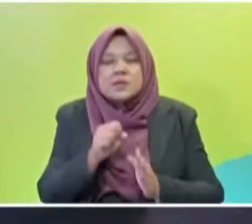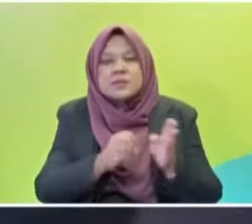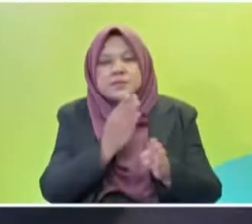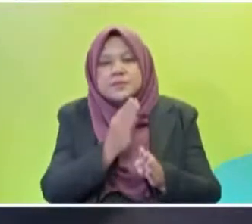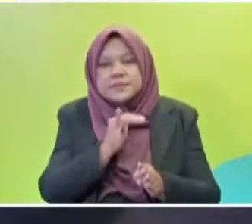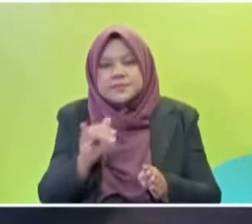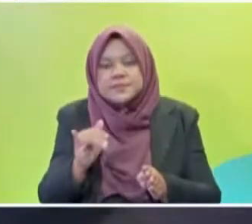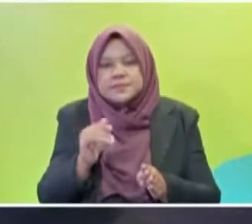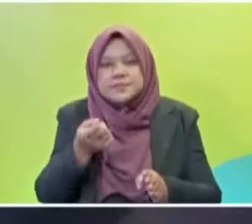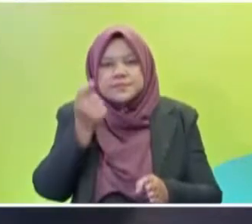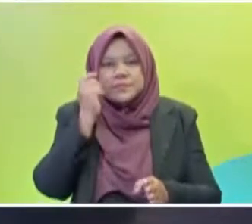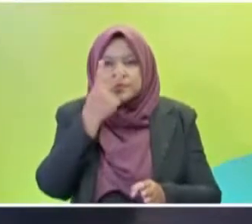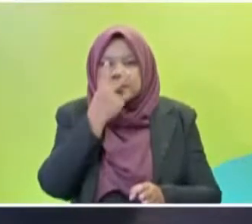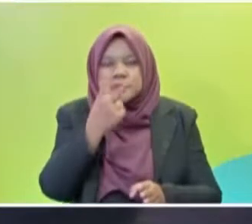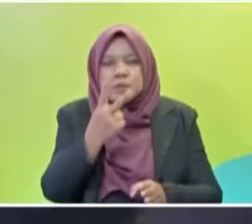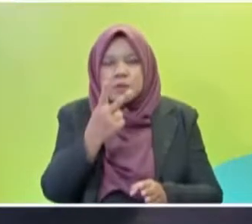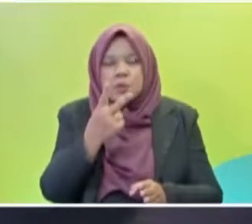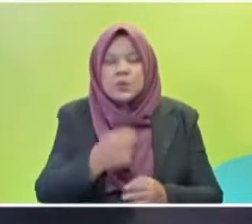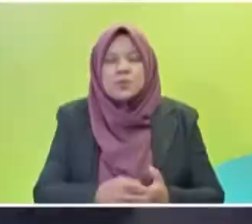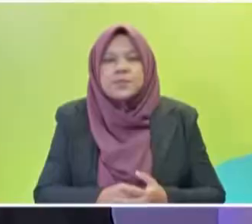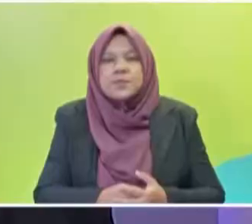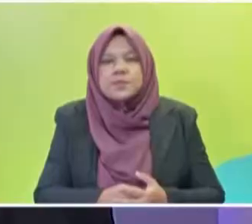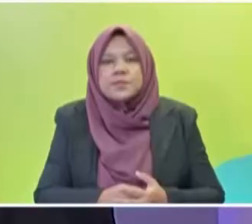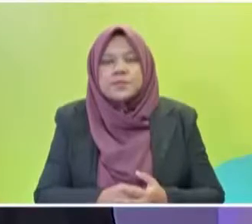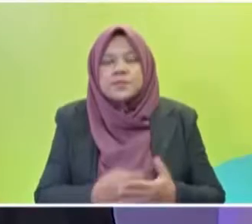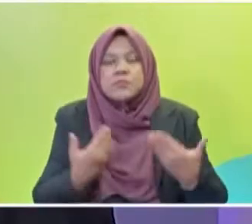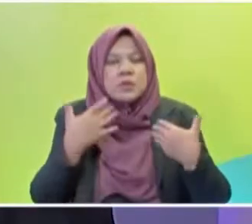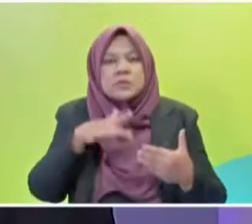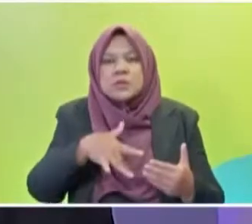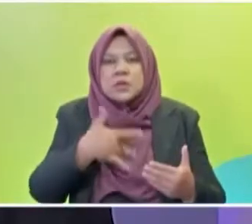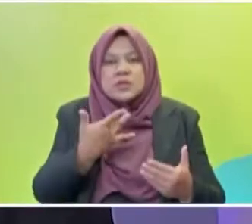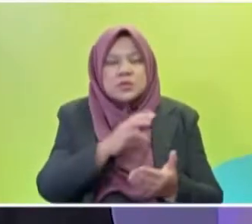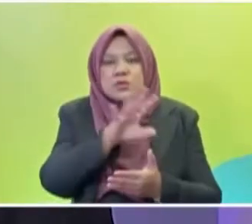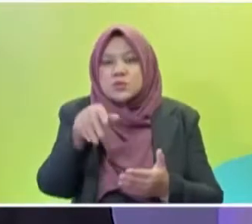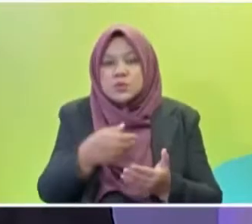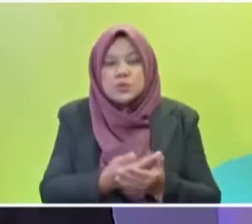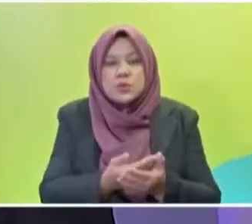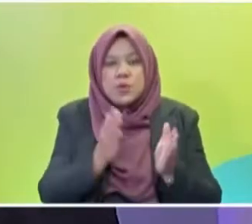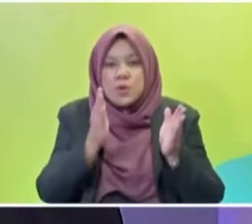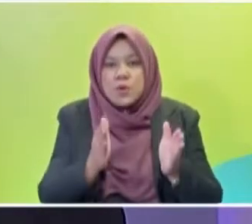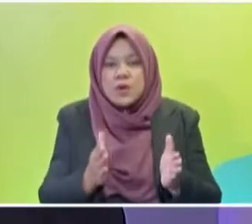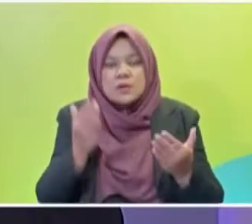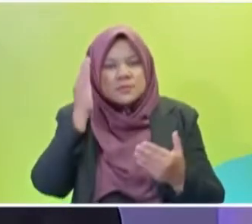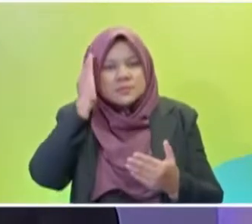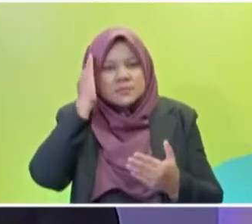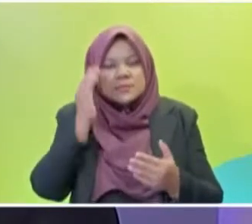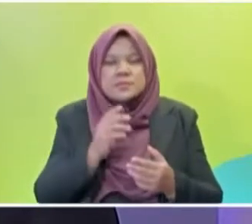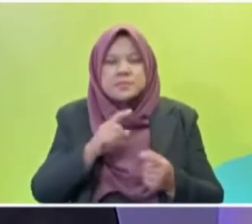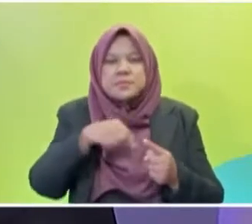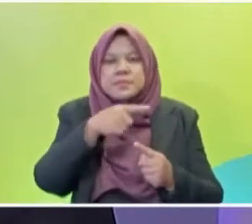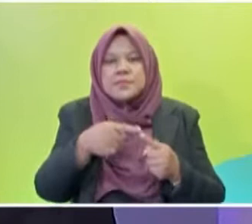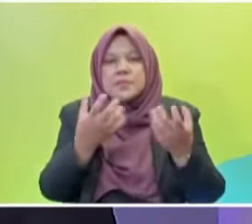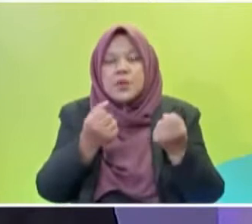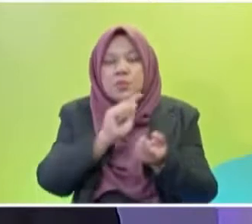apa yang kita lihat daripada video tadi, saya rasa semua orang pernah mengalaminya. Bila nak tukar tayar